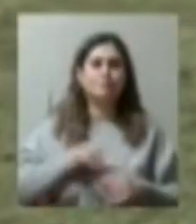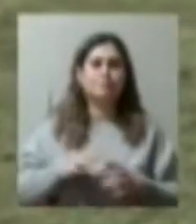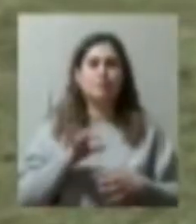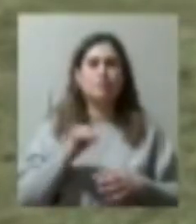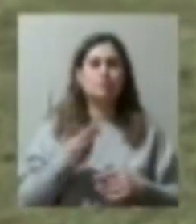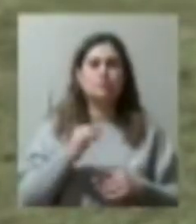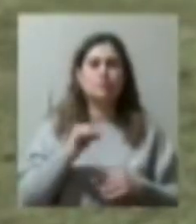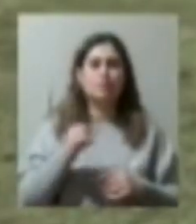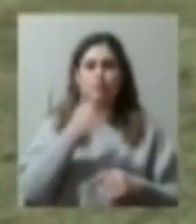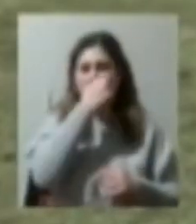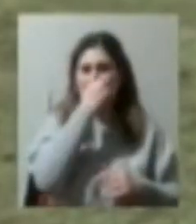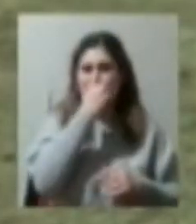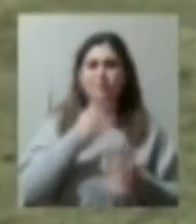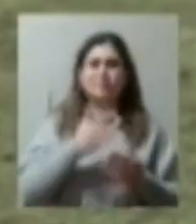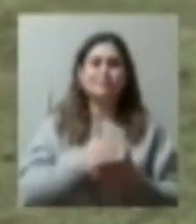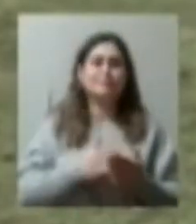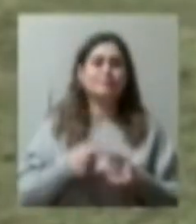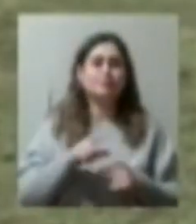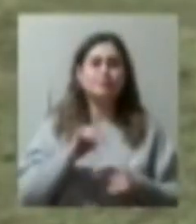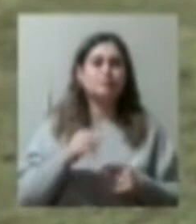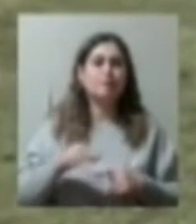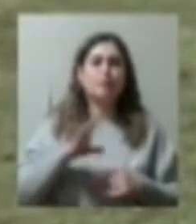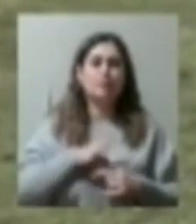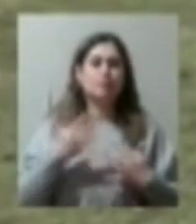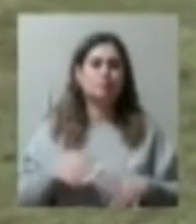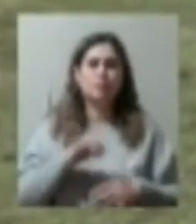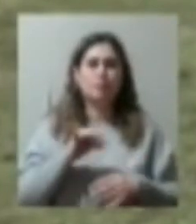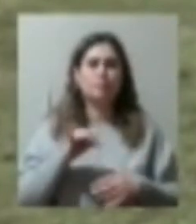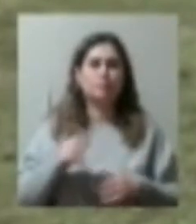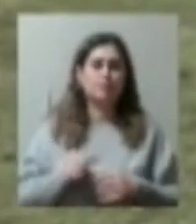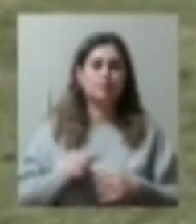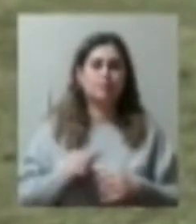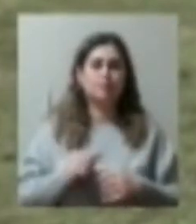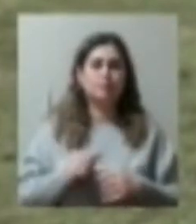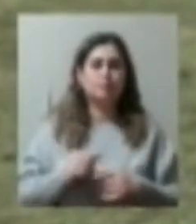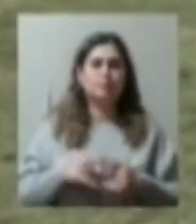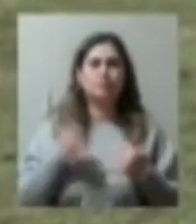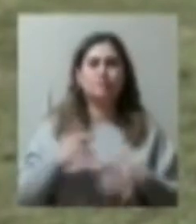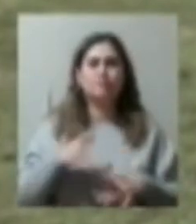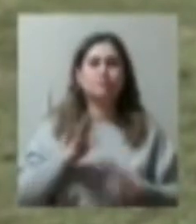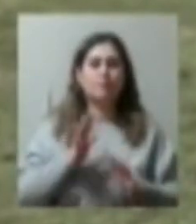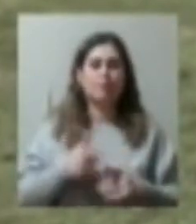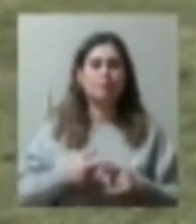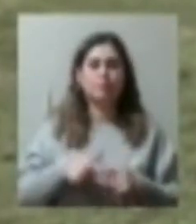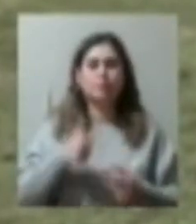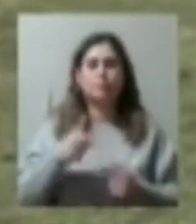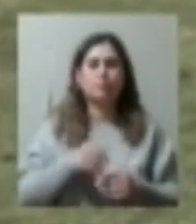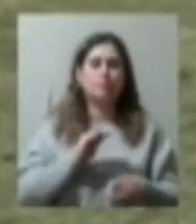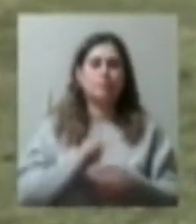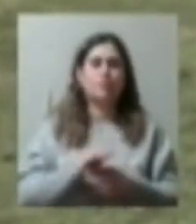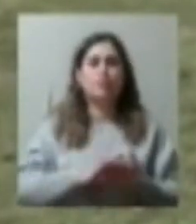сфери. Частина значна була вже в оренді. Зараз ми тільки готуємо додаткові угоди